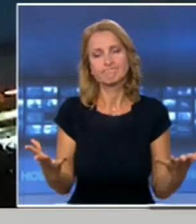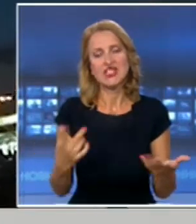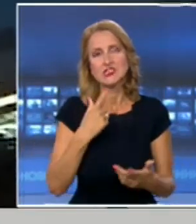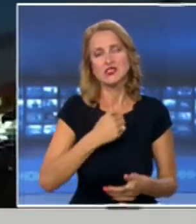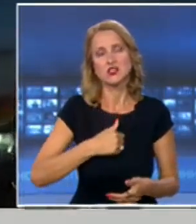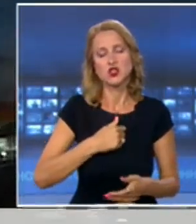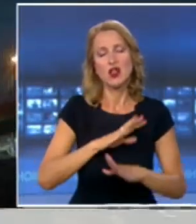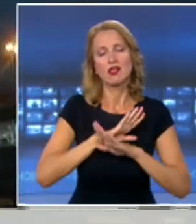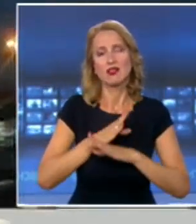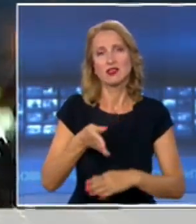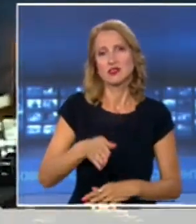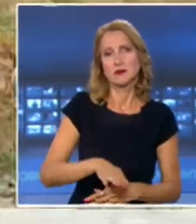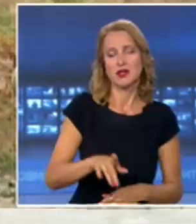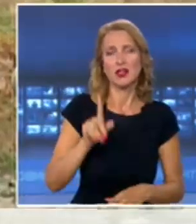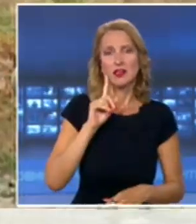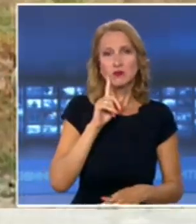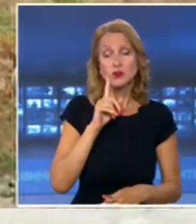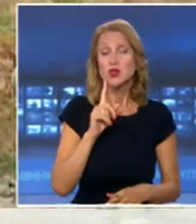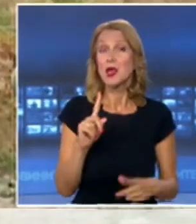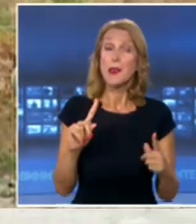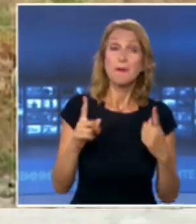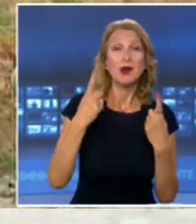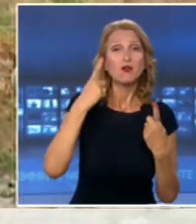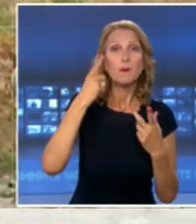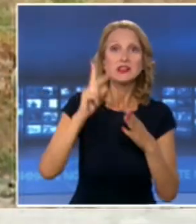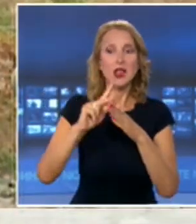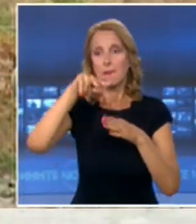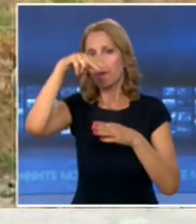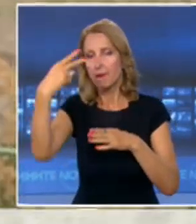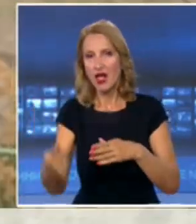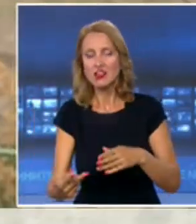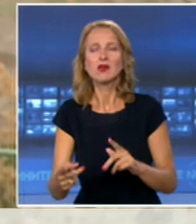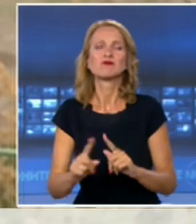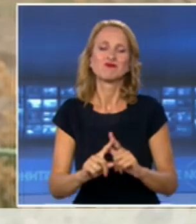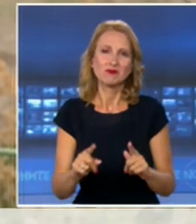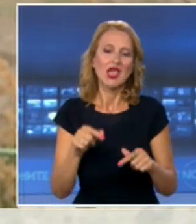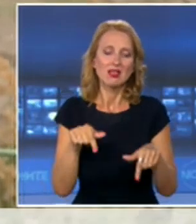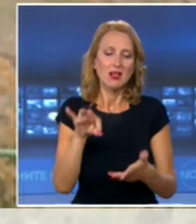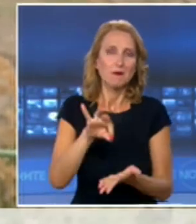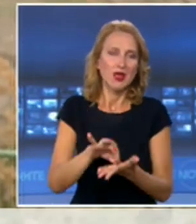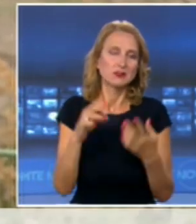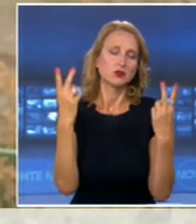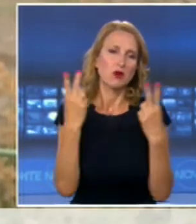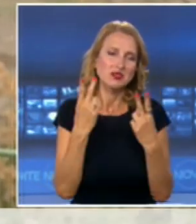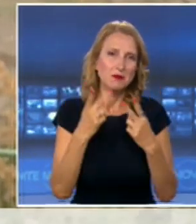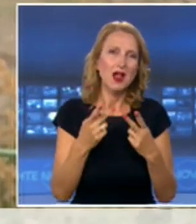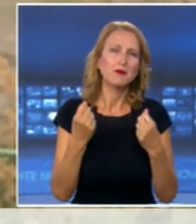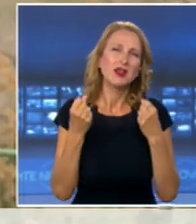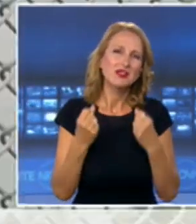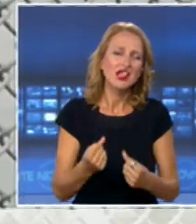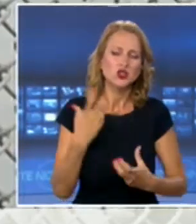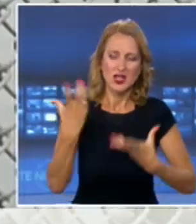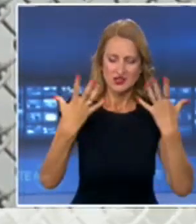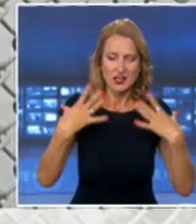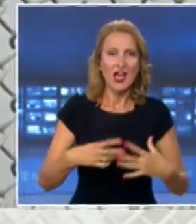смъртта. Първоначалната информация е за височинна травма, но за съжаление на място екипът ни констатира тежки следи от